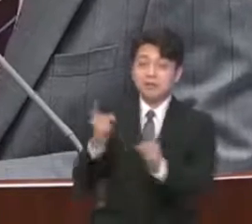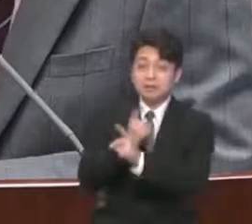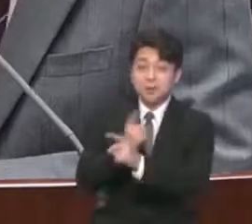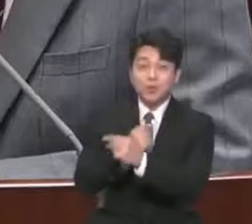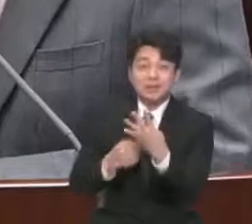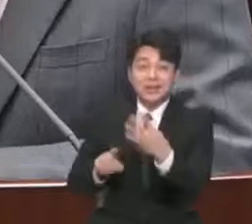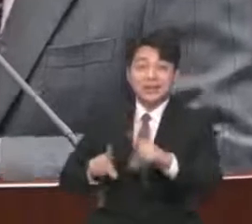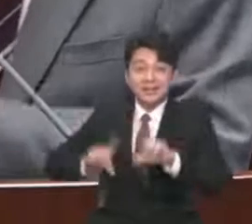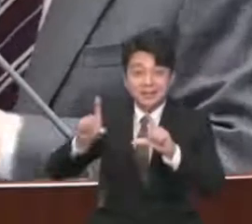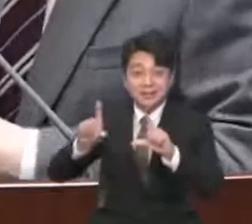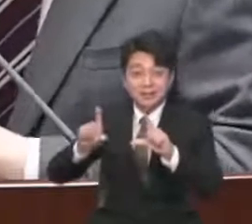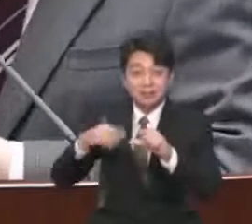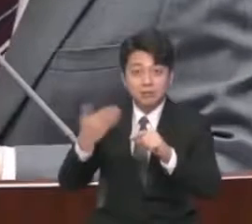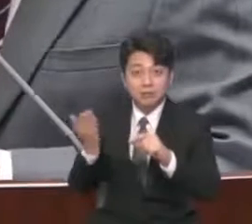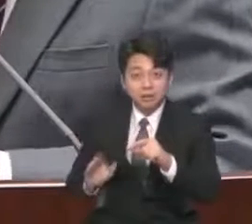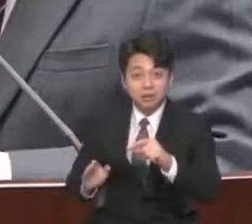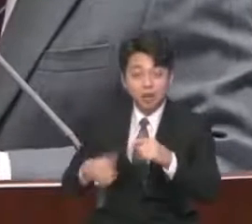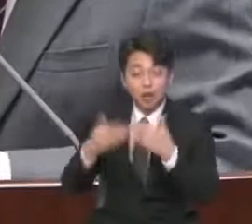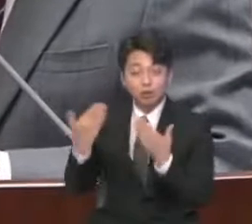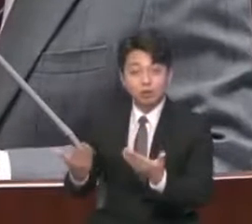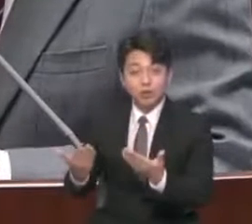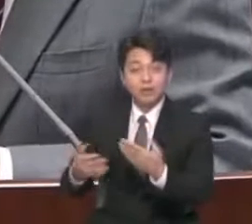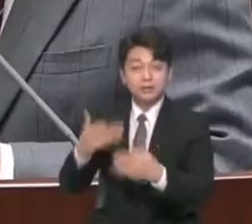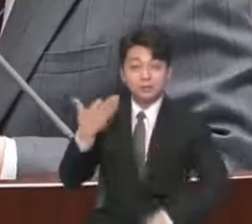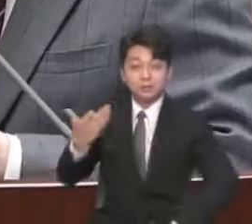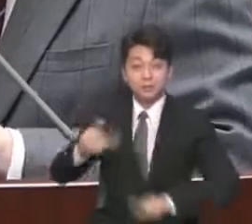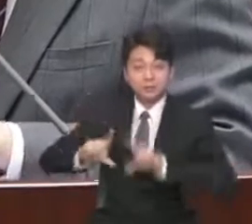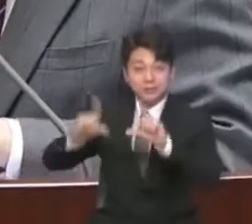사실입니다. 세 번째 거 보시죠.